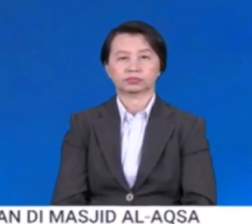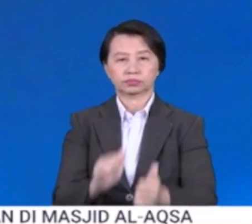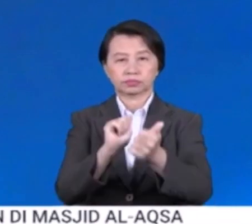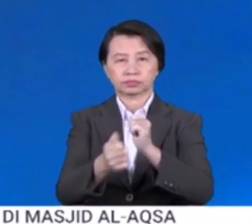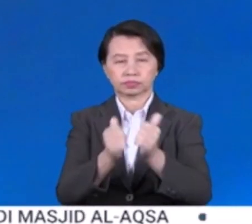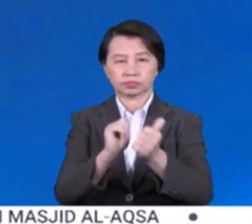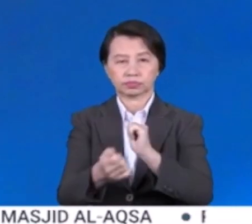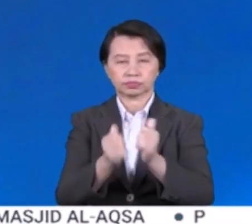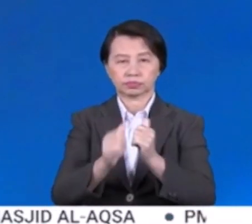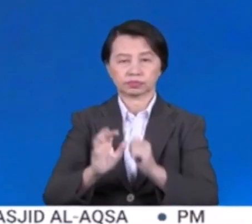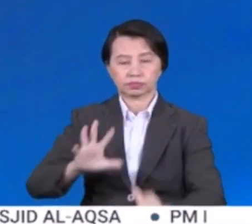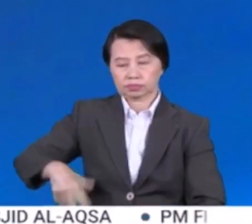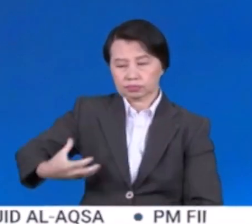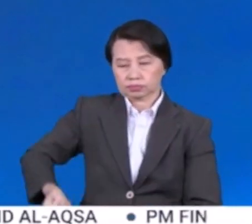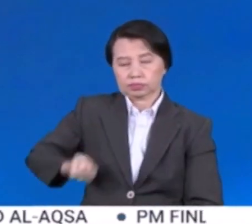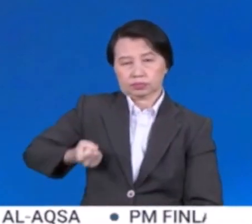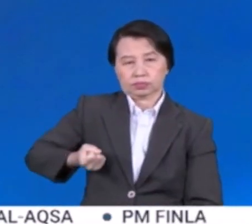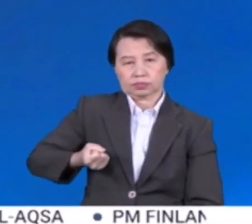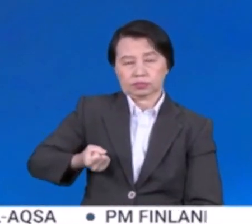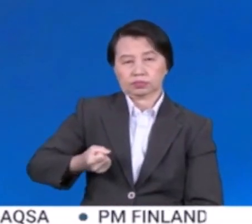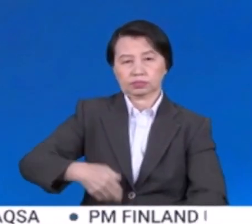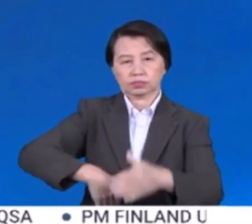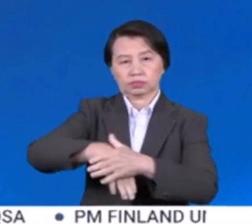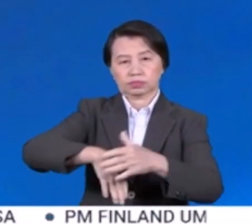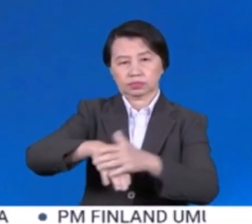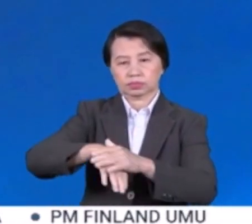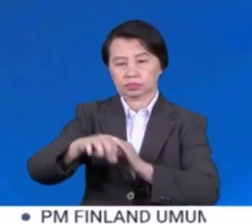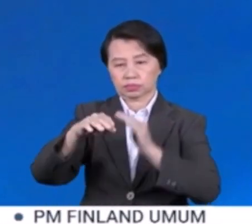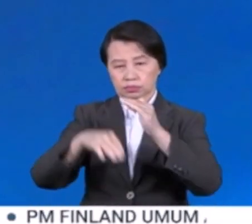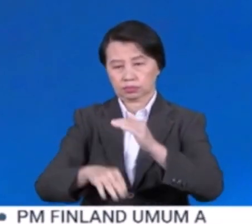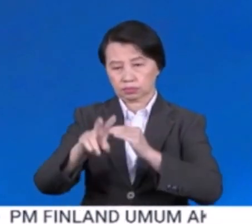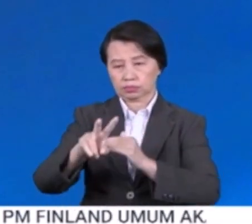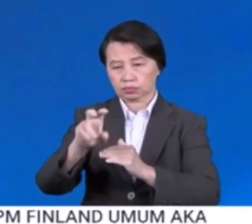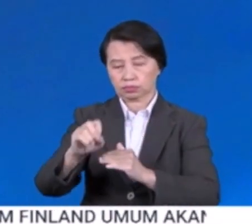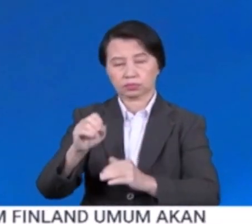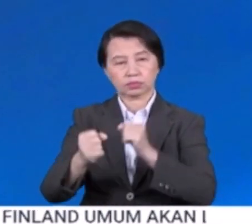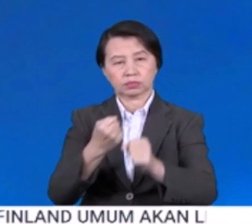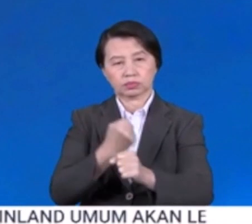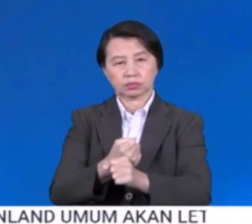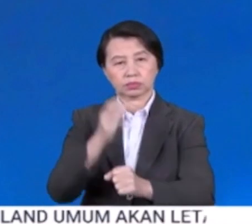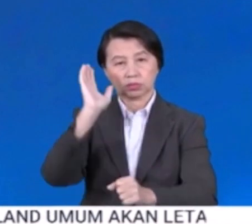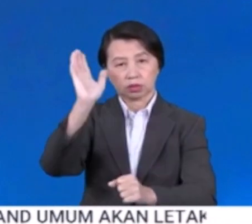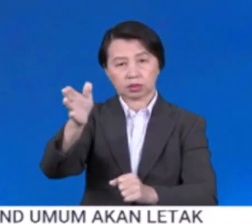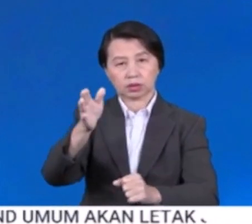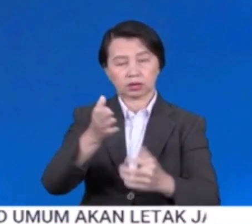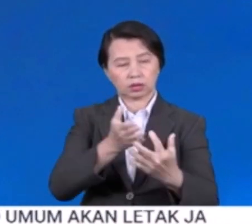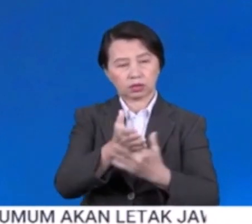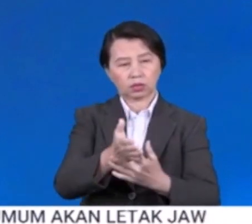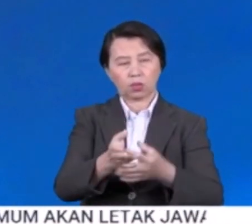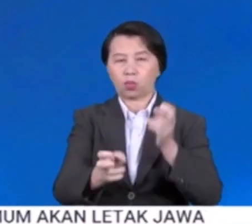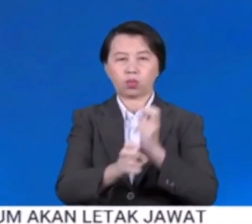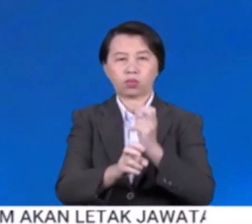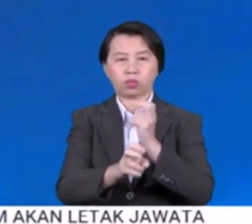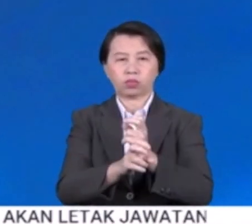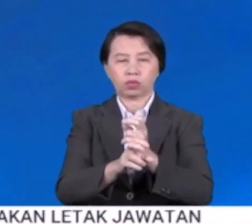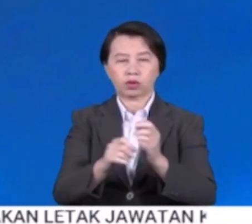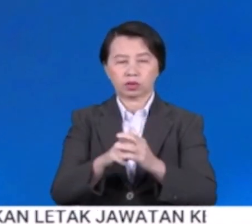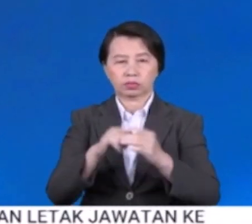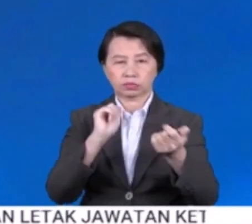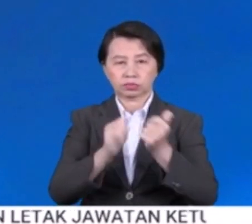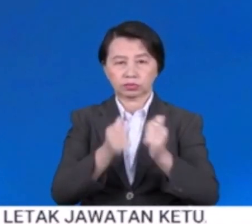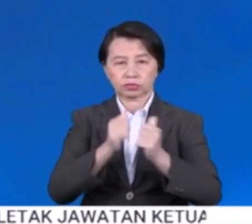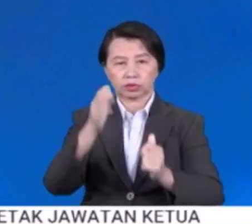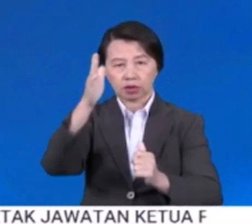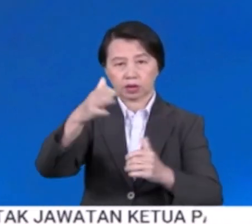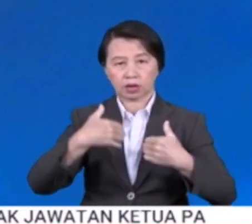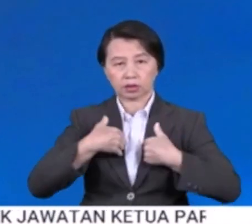potensi Kamboja 2023 skuad bola sepak bawah 22 tahun di 22 antara bakal menempuh laluan berikut dalam temasa yang